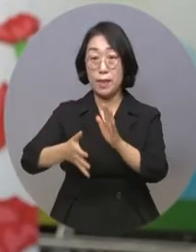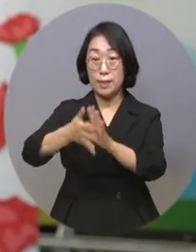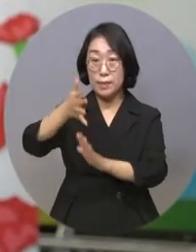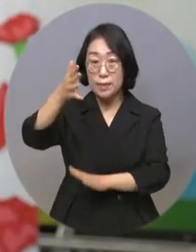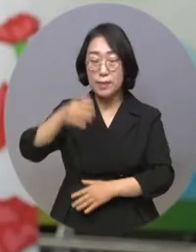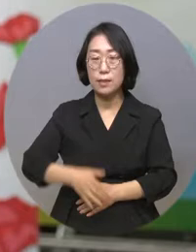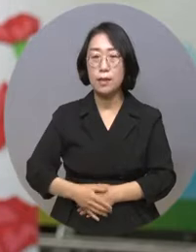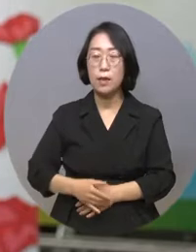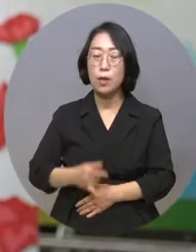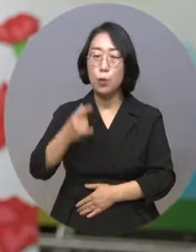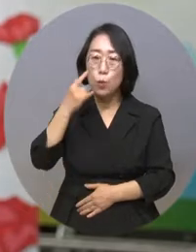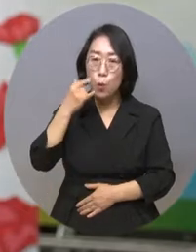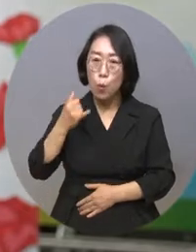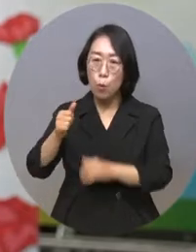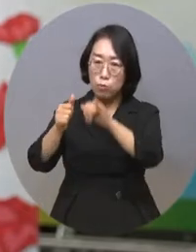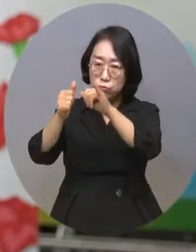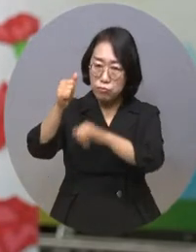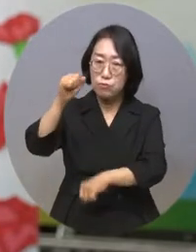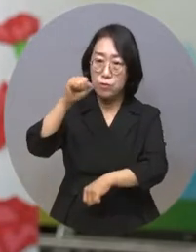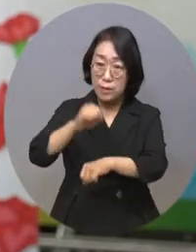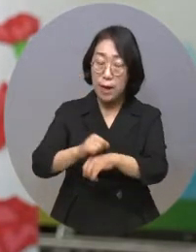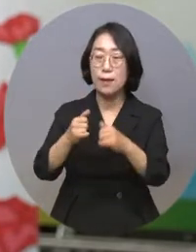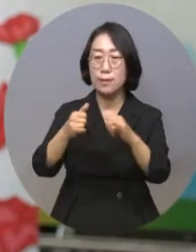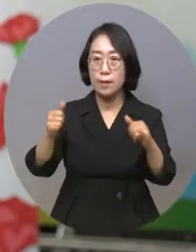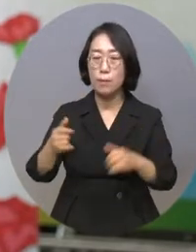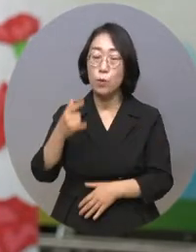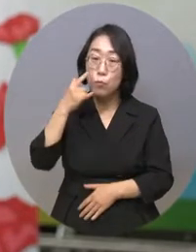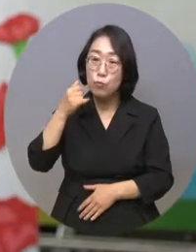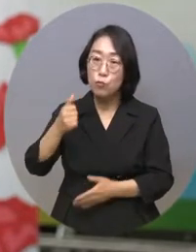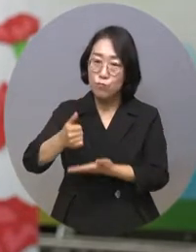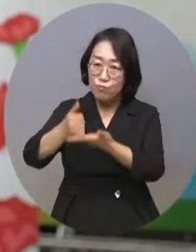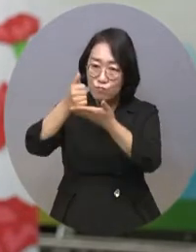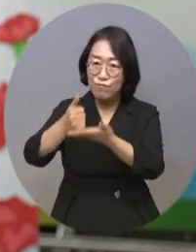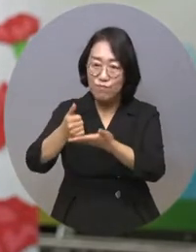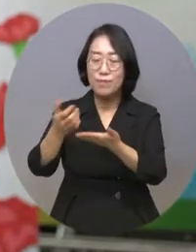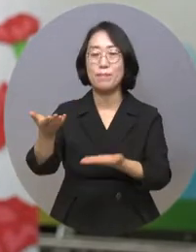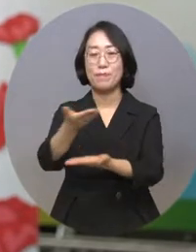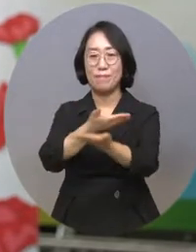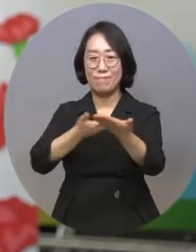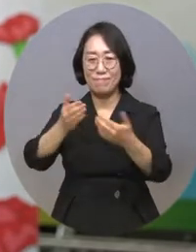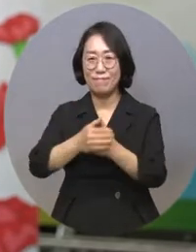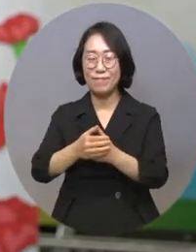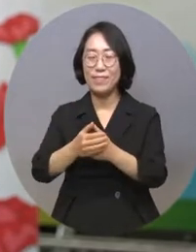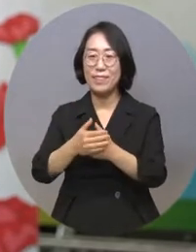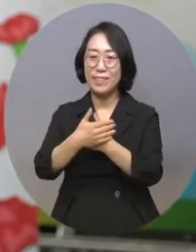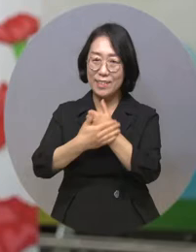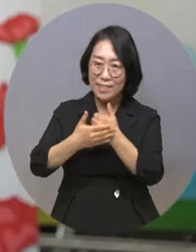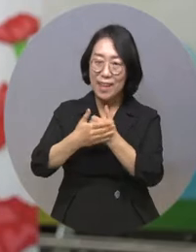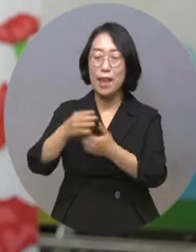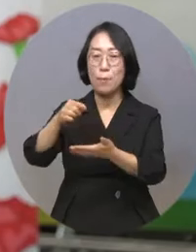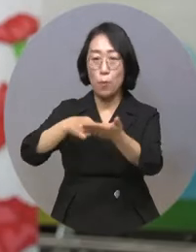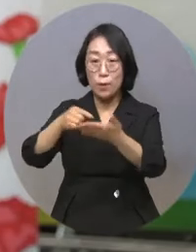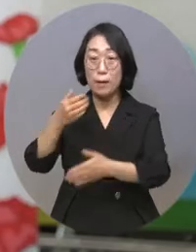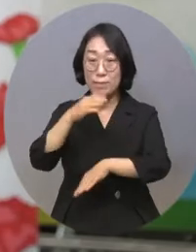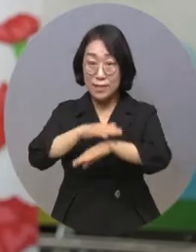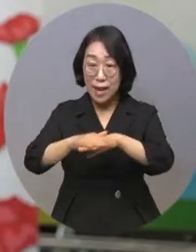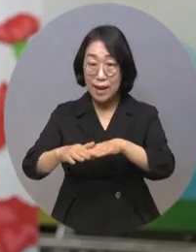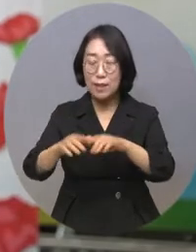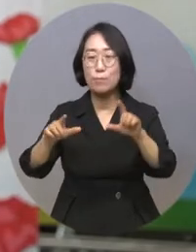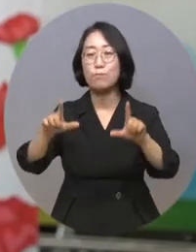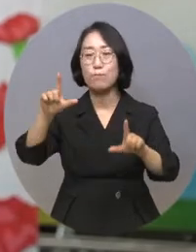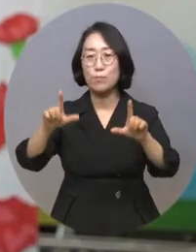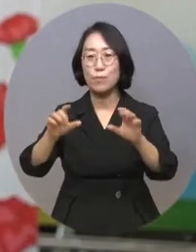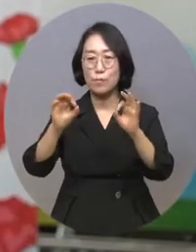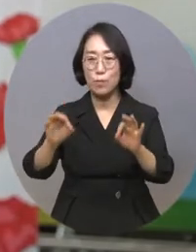통해 효행을 실천하고 어르신들과 함께 많은 기쁨을 나누며 은혜에 보답하는 효문화가 생활화될 수 있도록 최선을